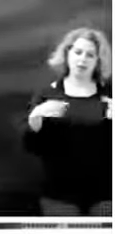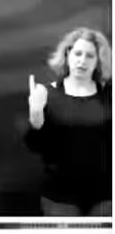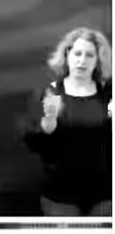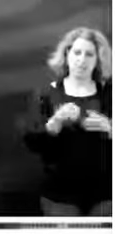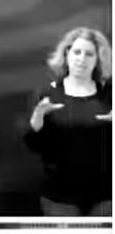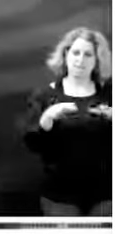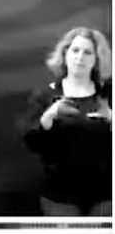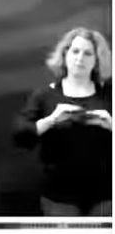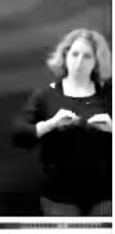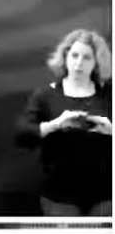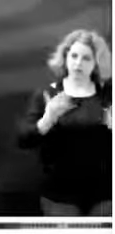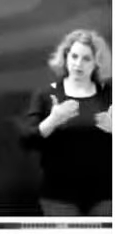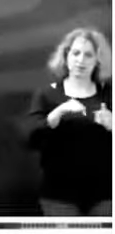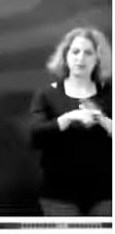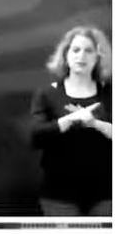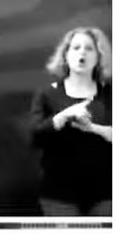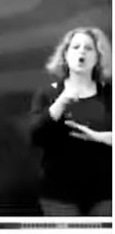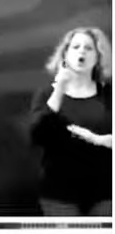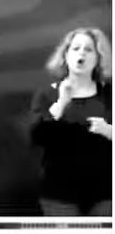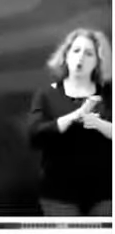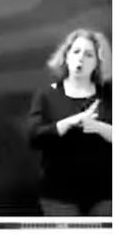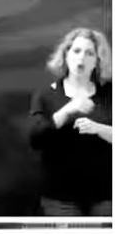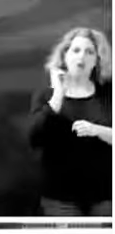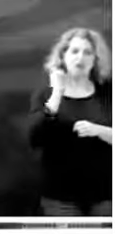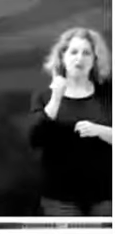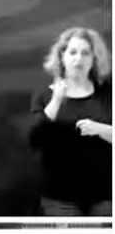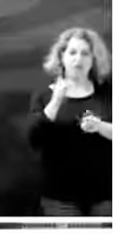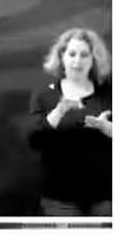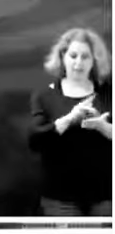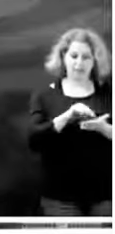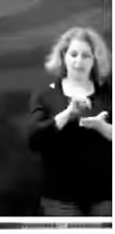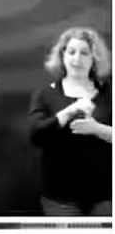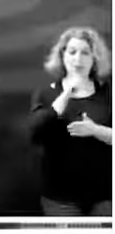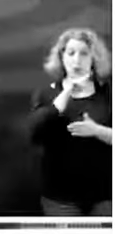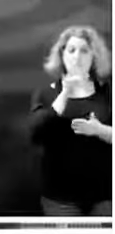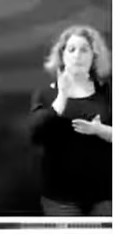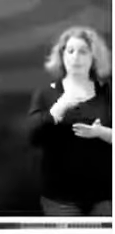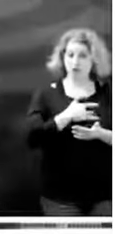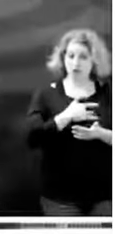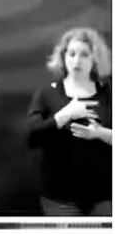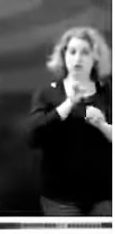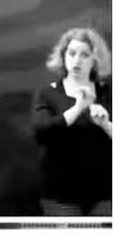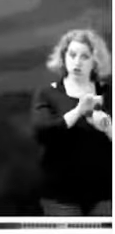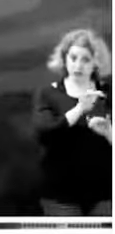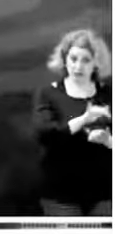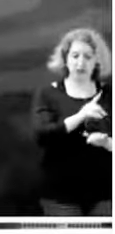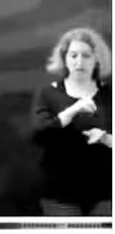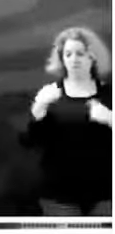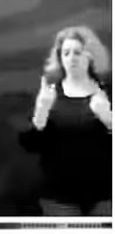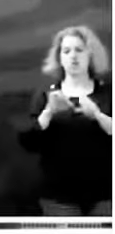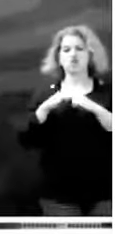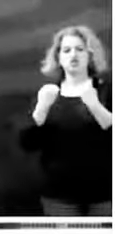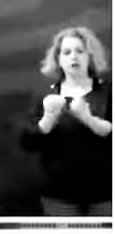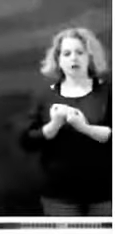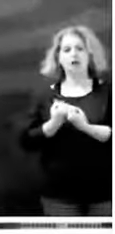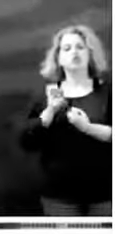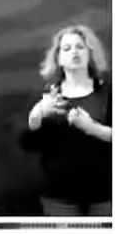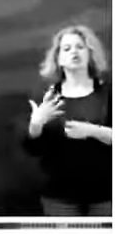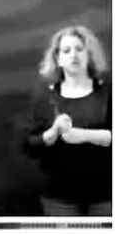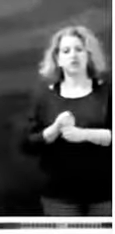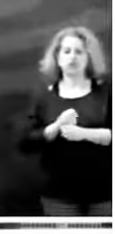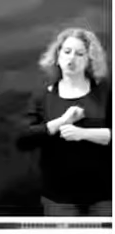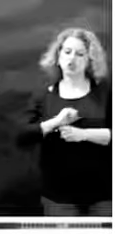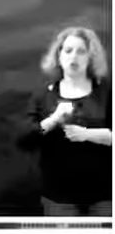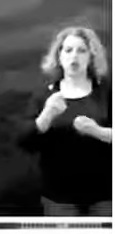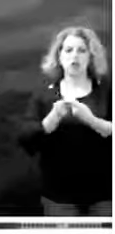dass die krone war nicht nur den betroffenen ein schutz bietet sondern dass sie uns als staat auch die möglichkeit der zügigen rückverfolgung